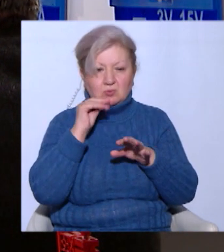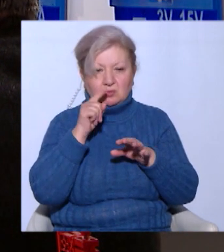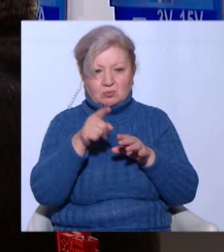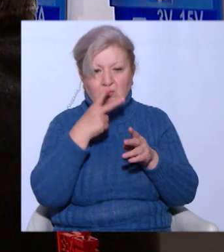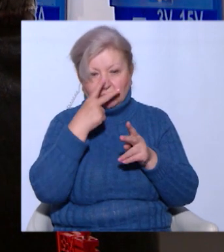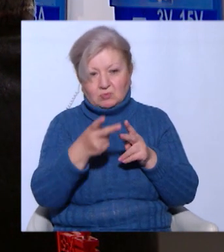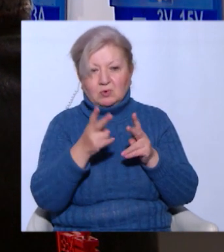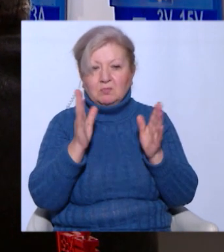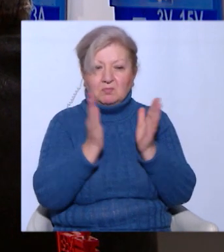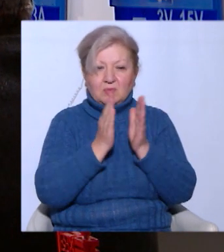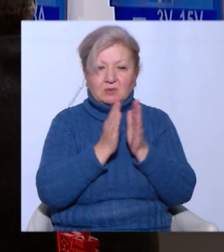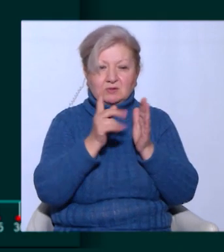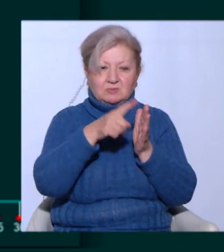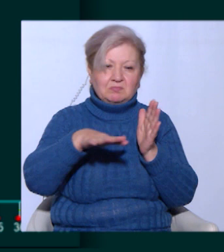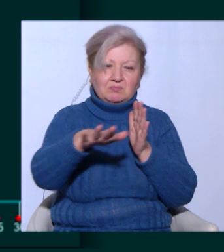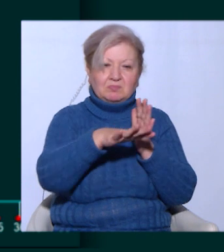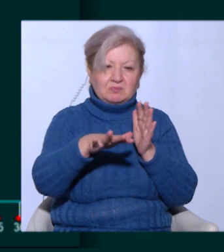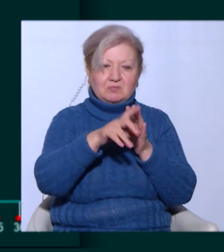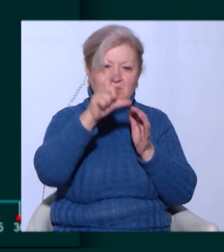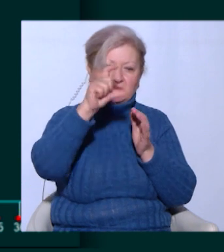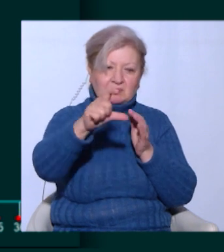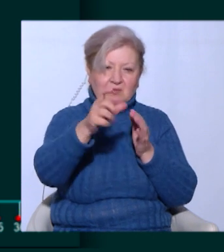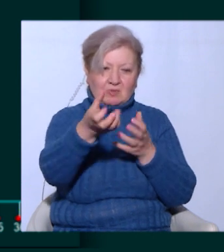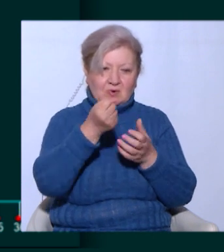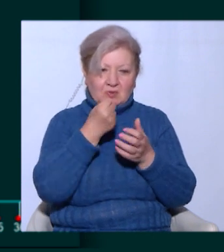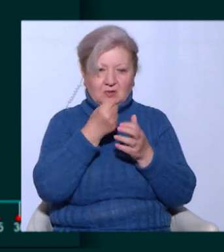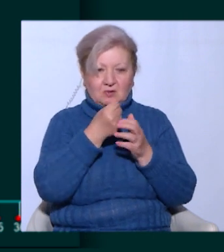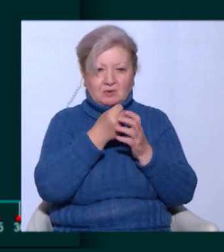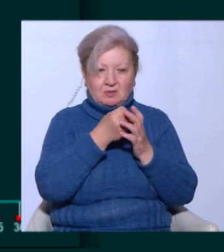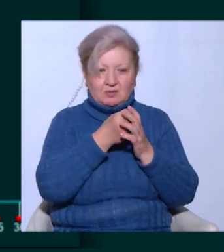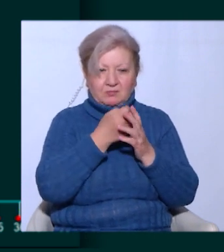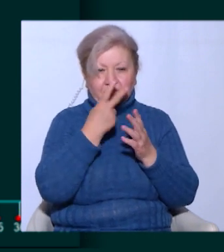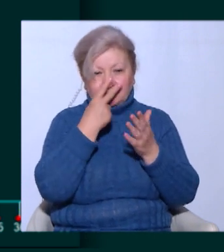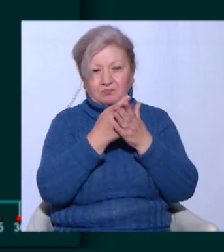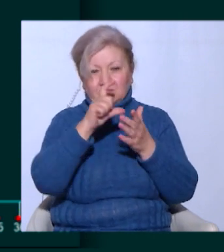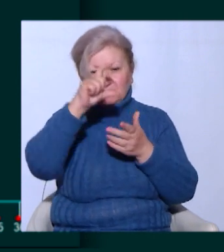დროს. მოდით რაღაცა პატარა მონაკვეთი ავიღოთ აქ.